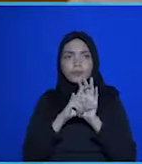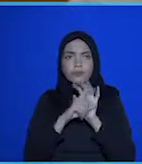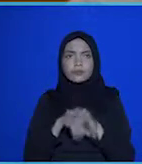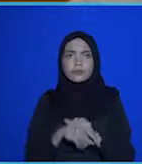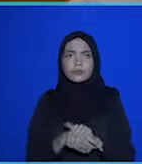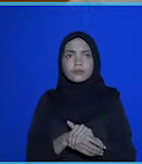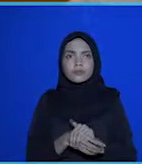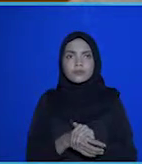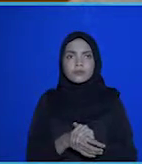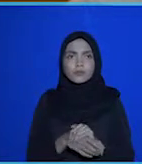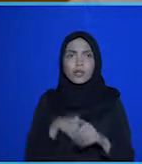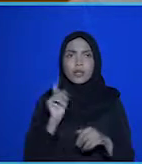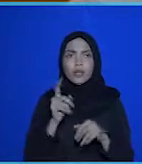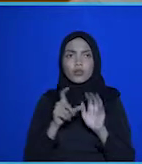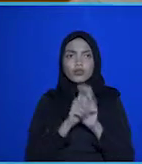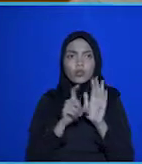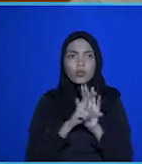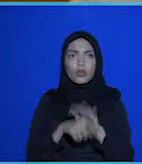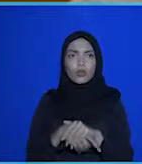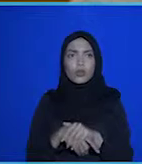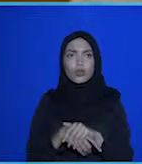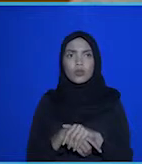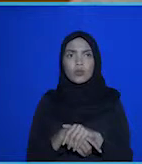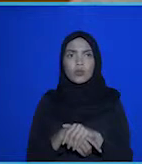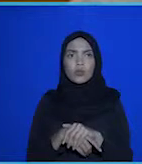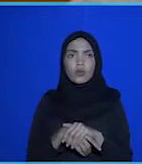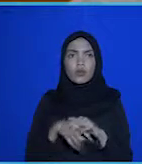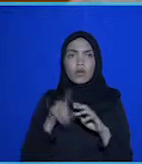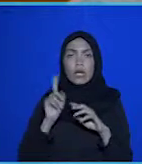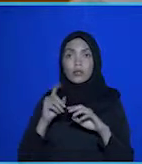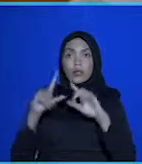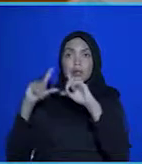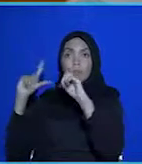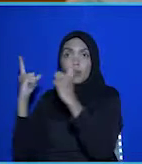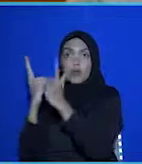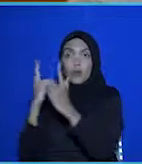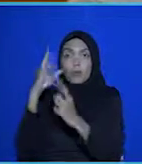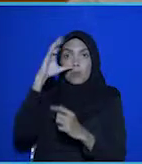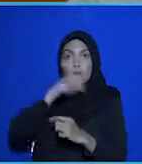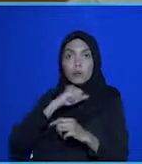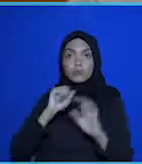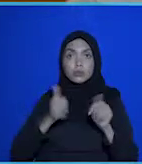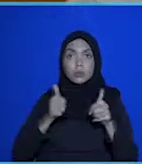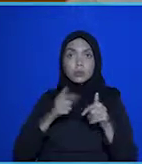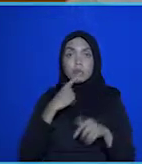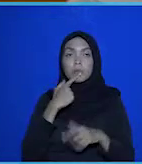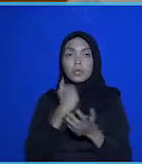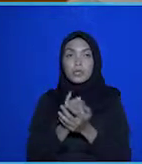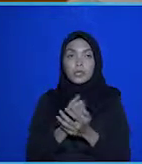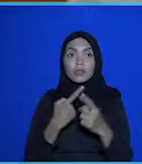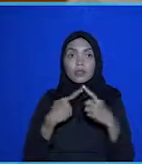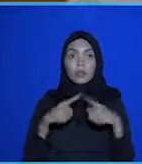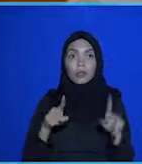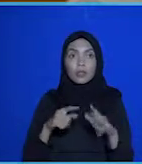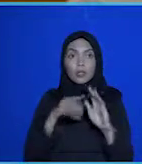adalah apabila misalnya kita ada instansi yang sudah paham persiapan itu penting.